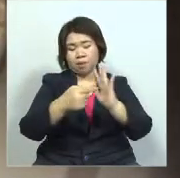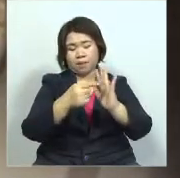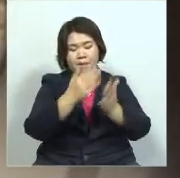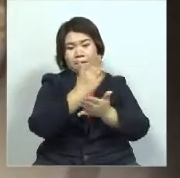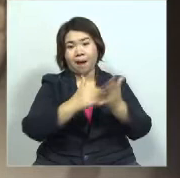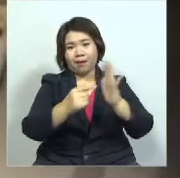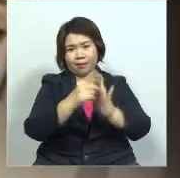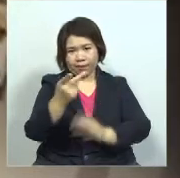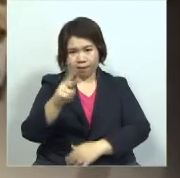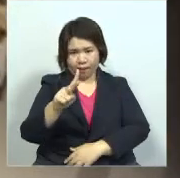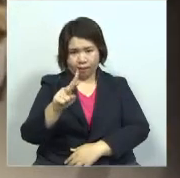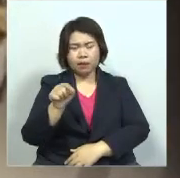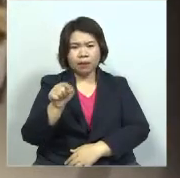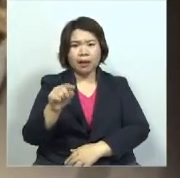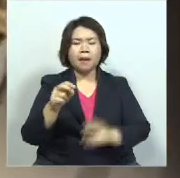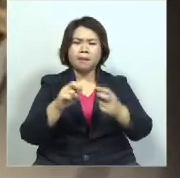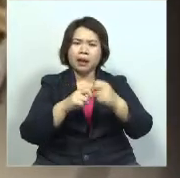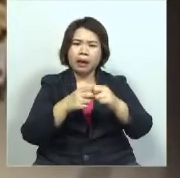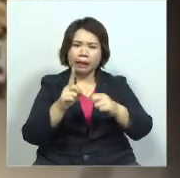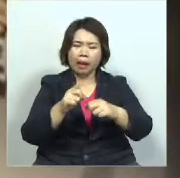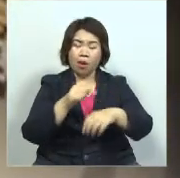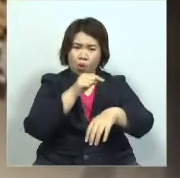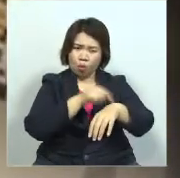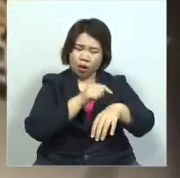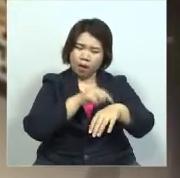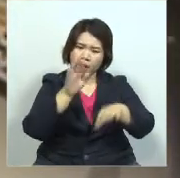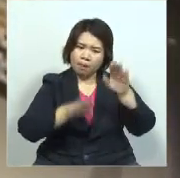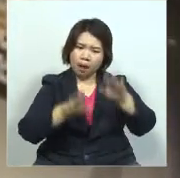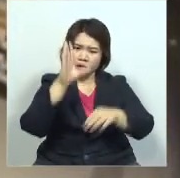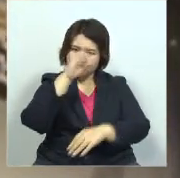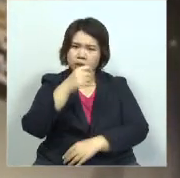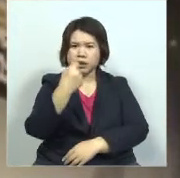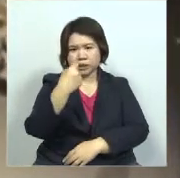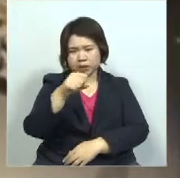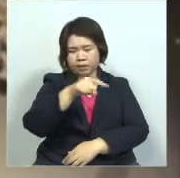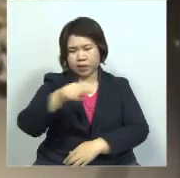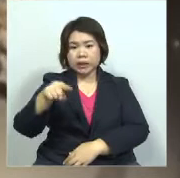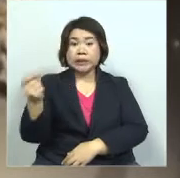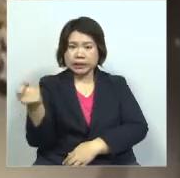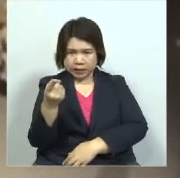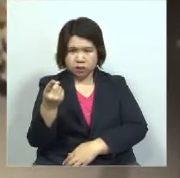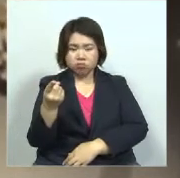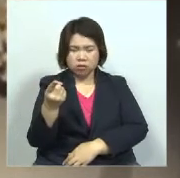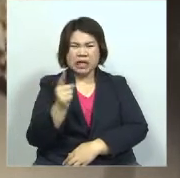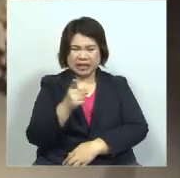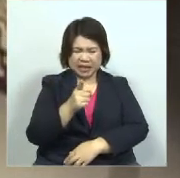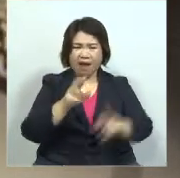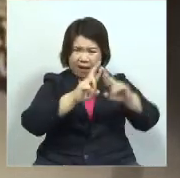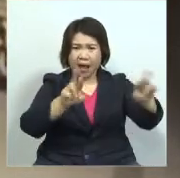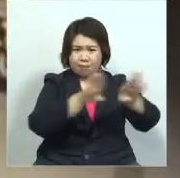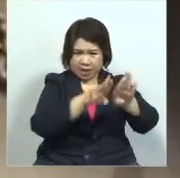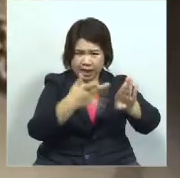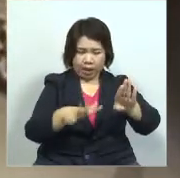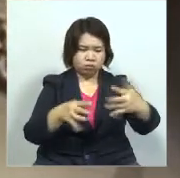านบางแคเหตุการณ์ที่เกิดขึ้นเนี่ยเป็นเวลาหลังห้างปิดประมาณสัก22นาฬิกาถึง1นาฬิกาเหตุการณ์นี้เกิดขึ้น